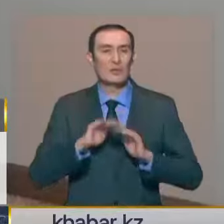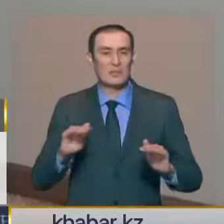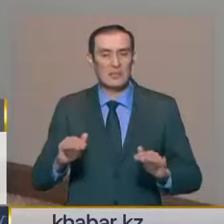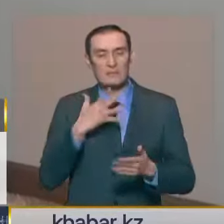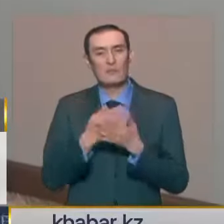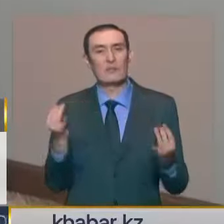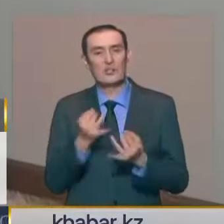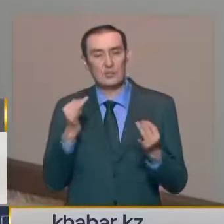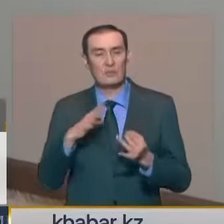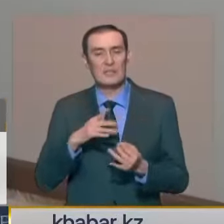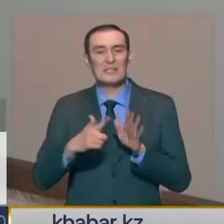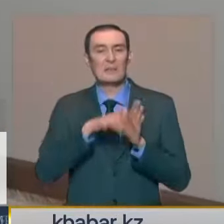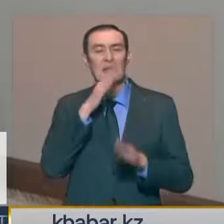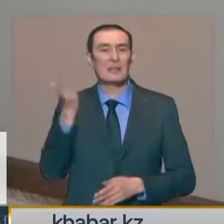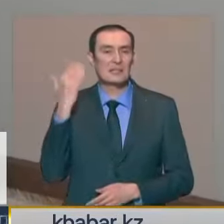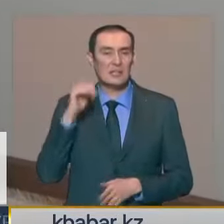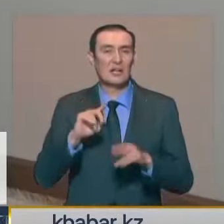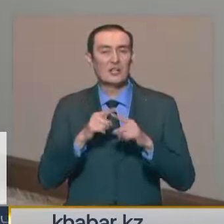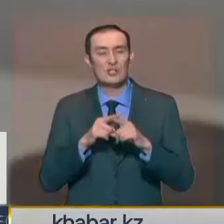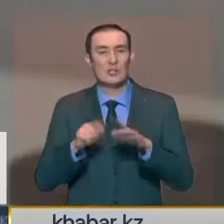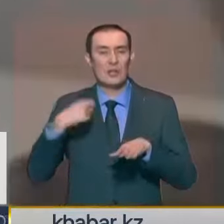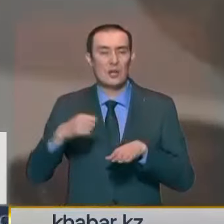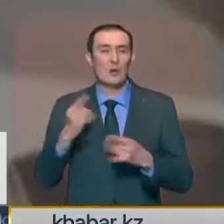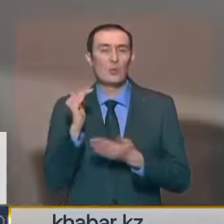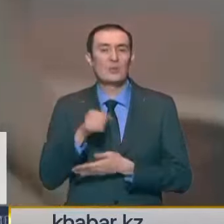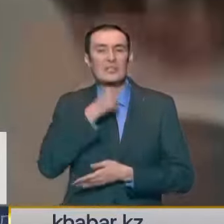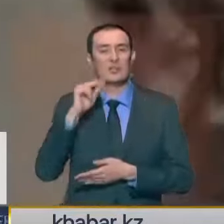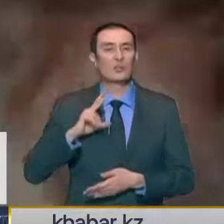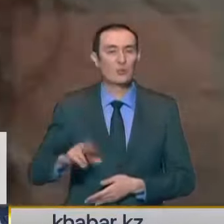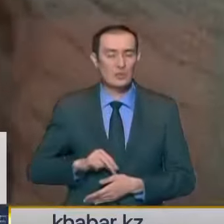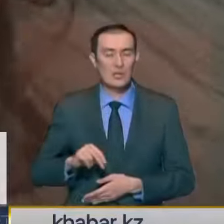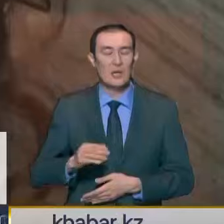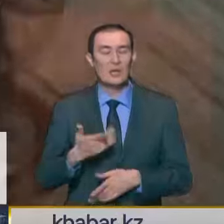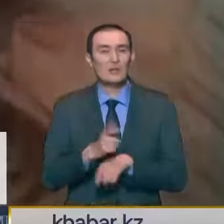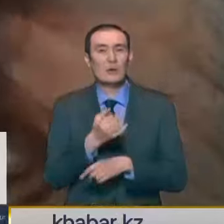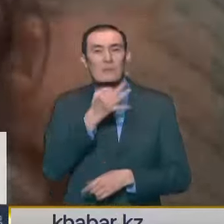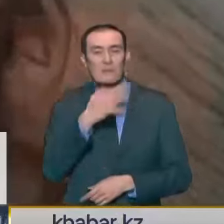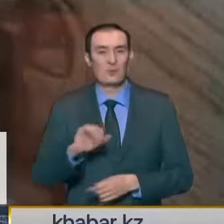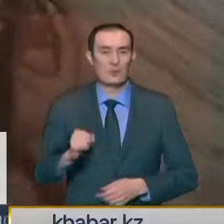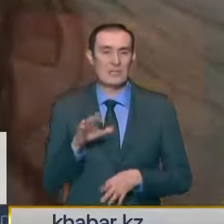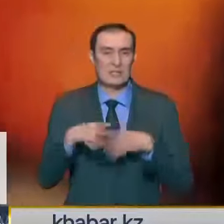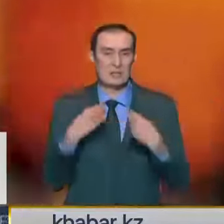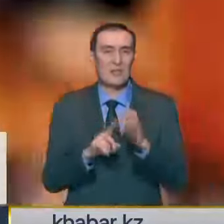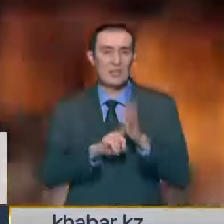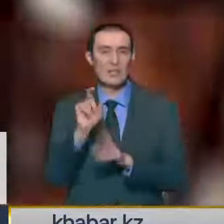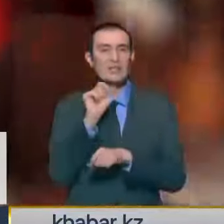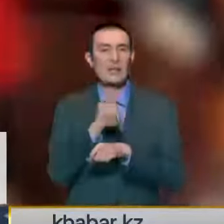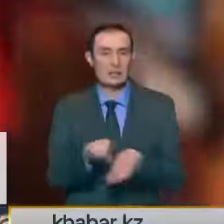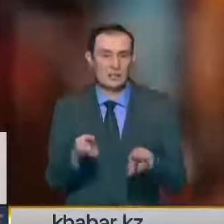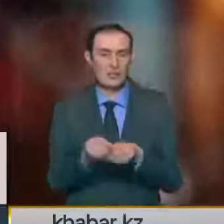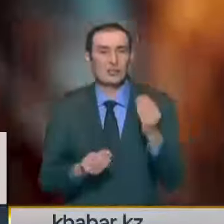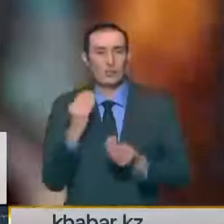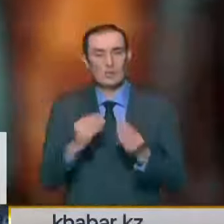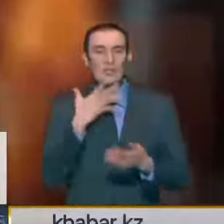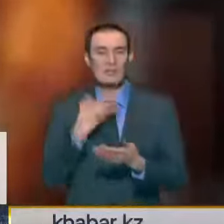своему увлечению она пришла 7 лет назад когда сшила первую куклу для Старшей дочери работа настолько впечатлила друзей семьи что они начали заказывать такие же